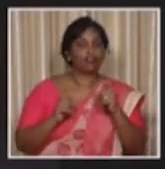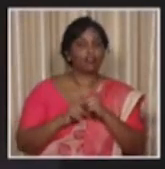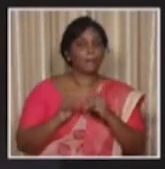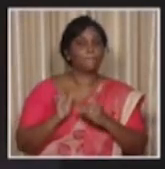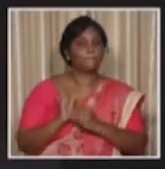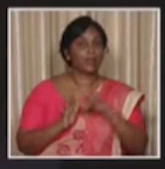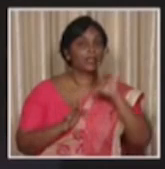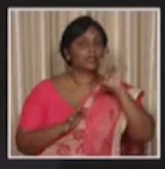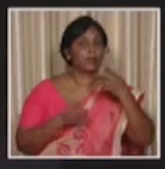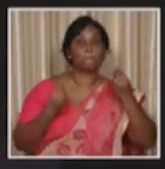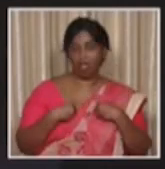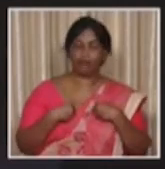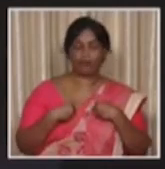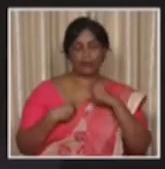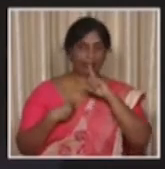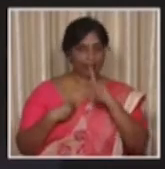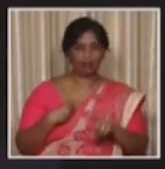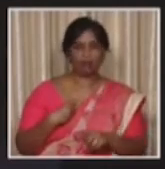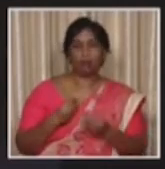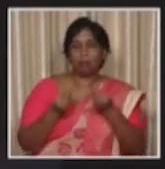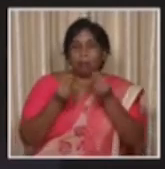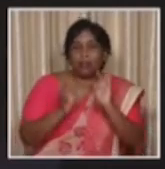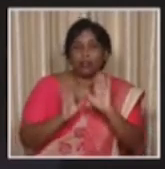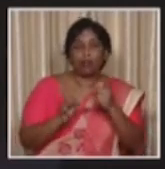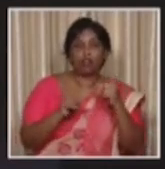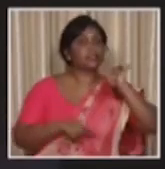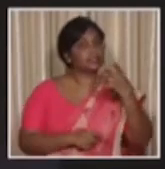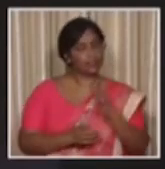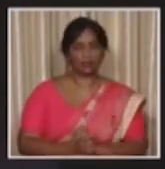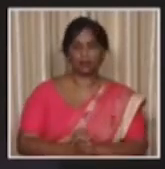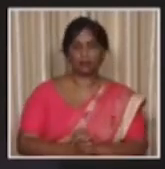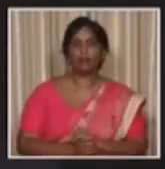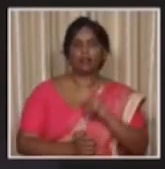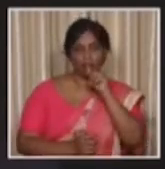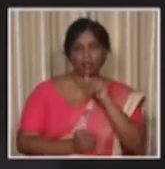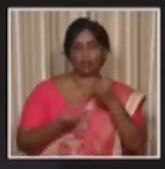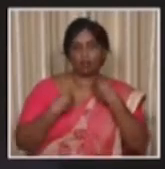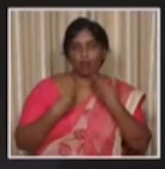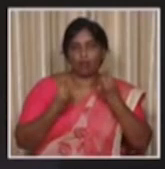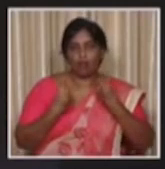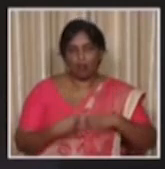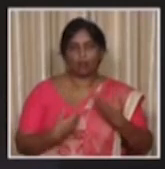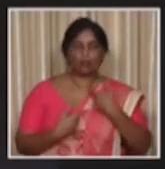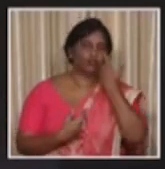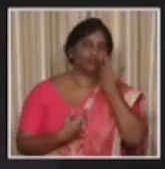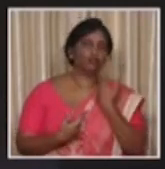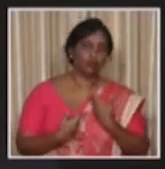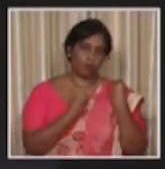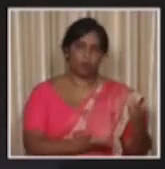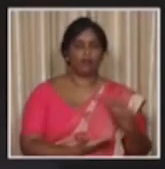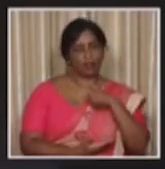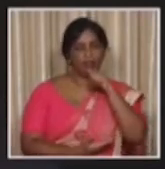මිලියන 100ක පාඩුවක් වුණා කියලා. පොඩි ගානන්නේ ඩොලර් මිලියන 100ක පාඩුවක්. අතර මේක අහිමිවීම ගැන අපිට කනගාටුව ඇති වෙනක